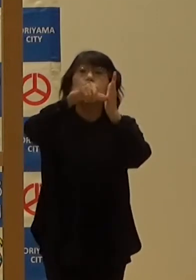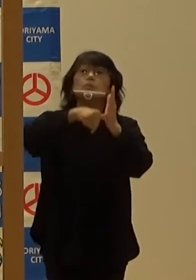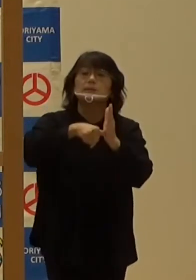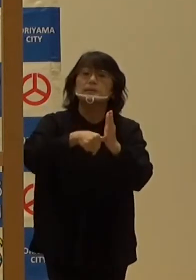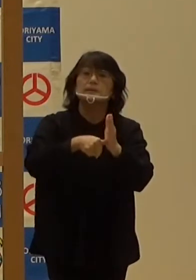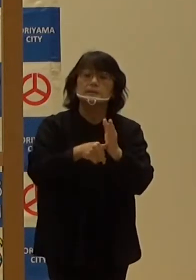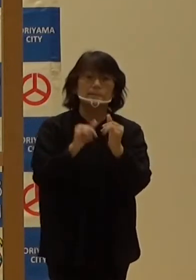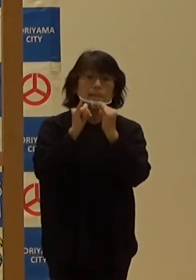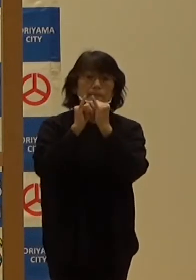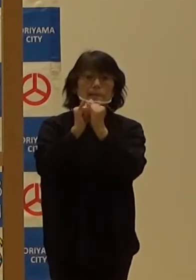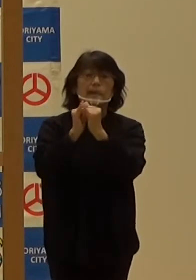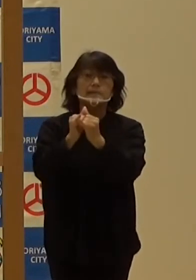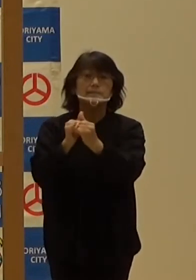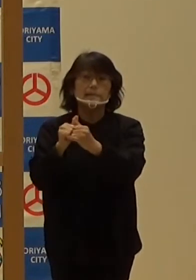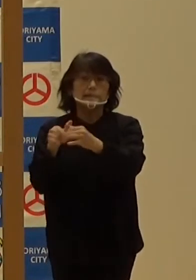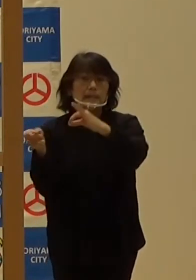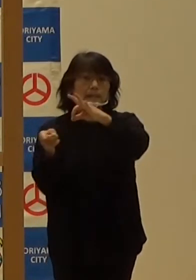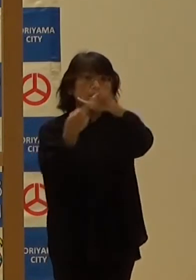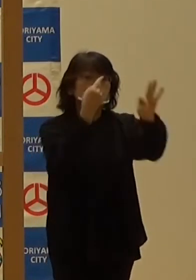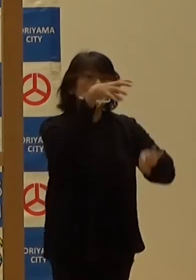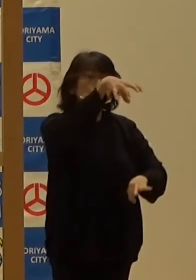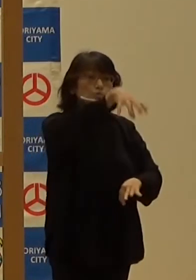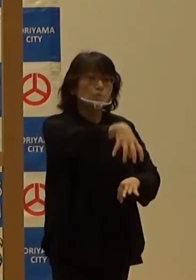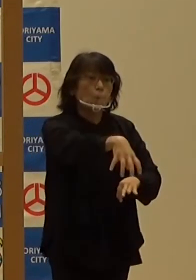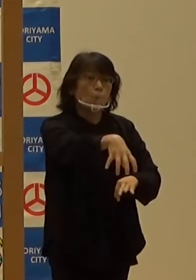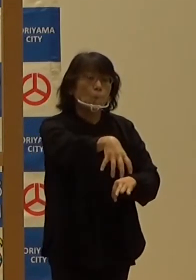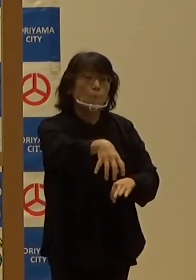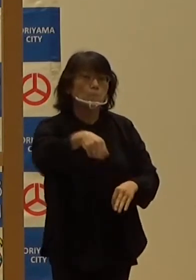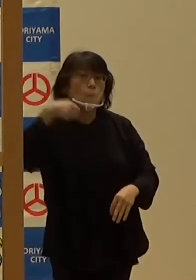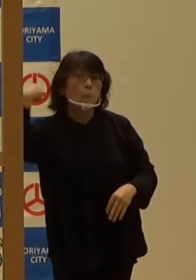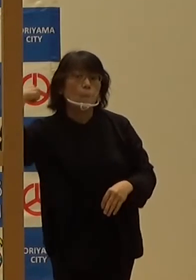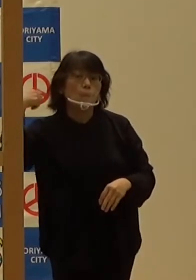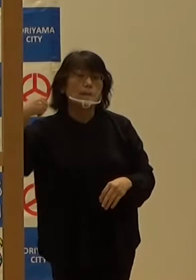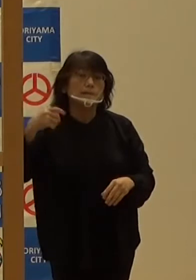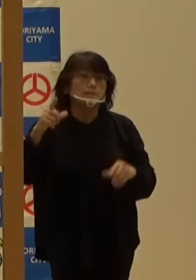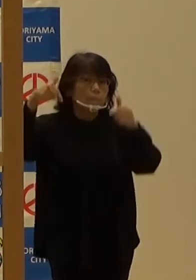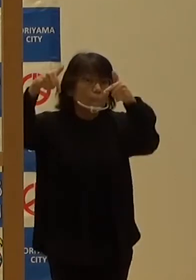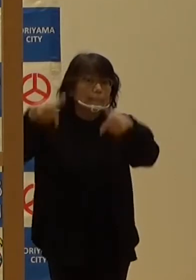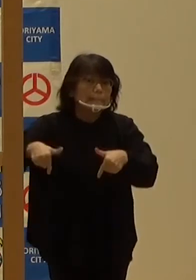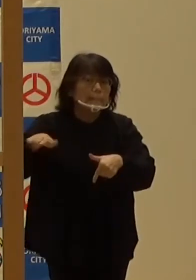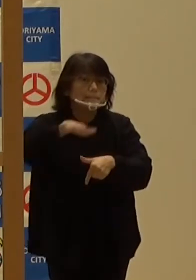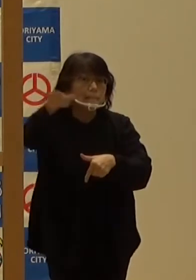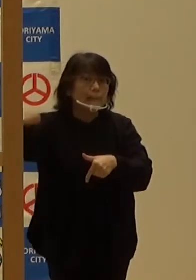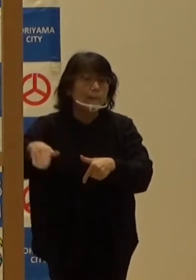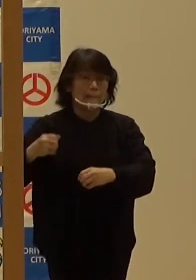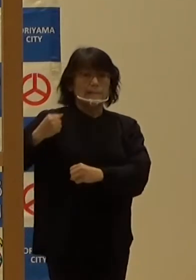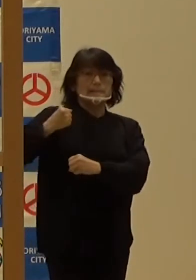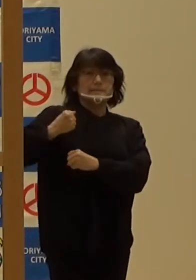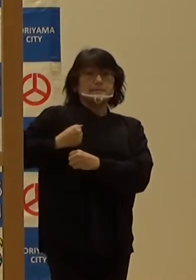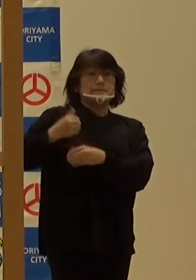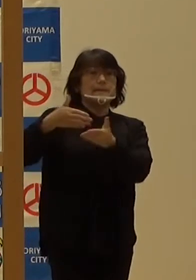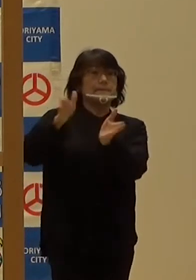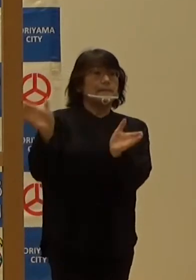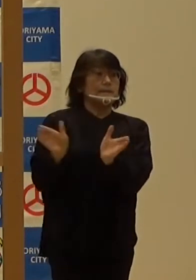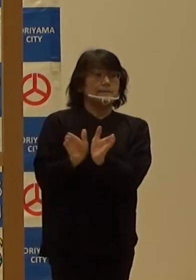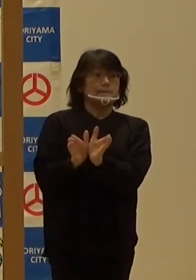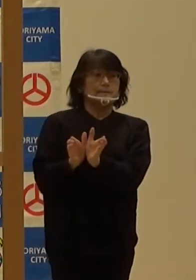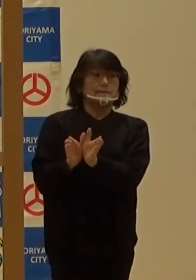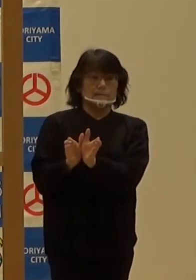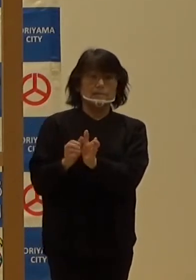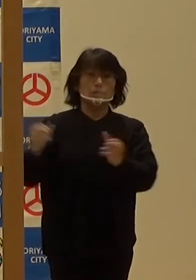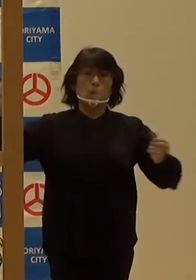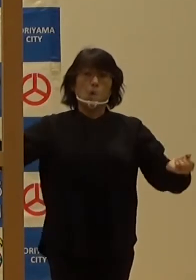あそこの海鮮球場の東側がですね、自衛隊の補給トラックが来まして、あそこ